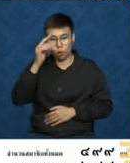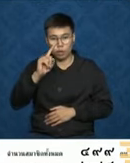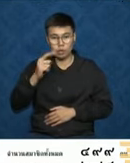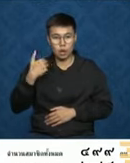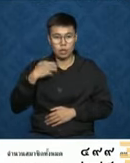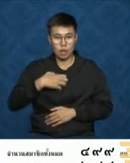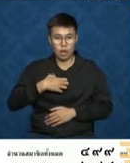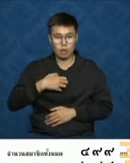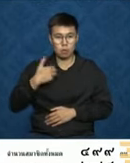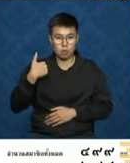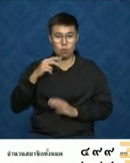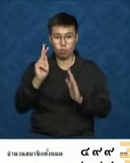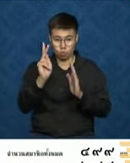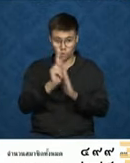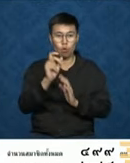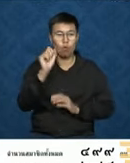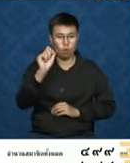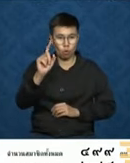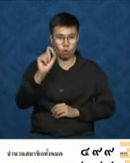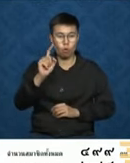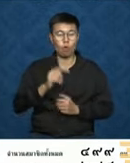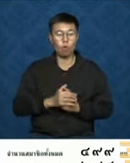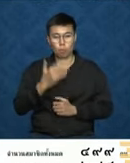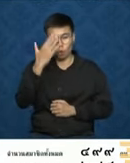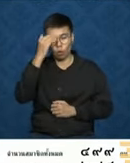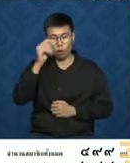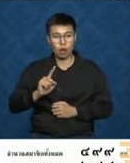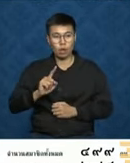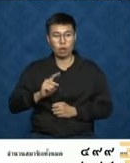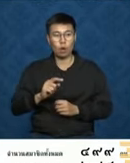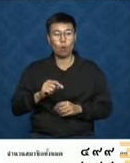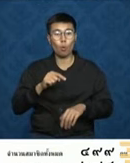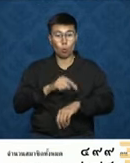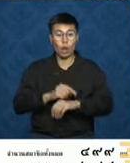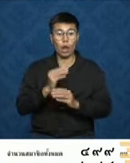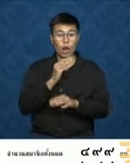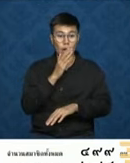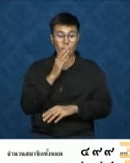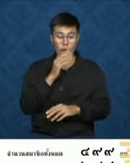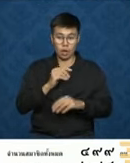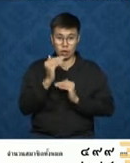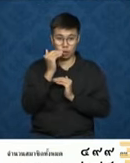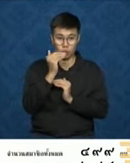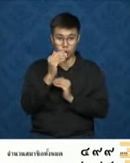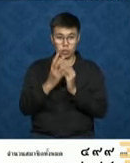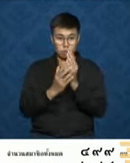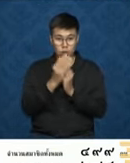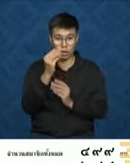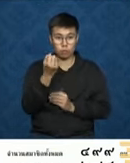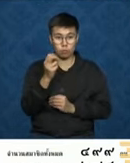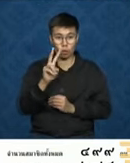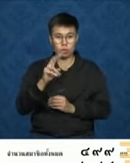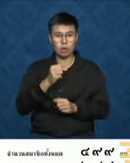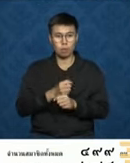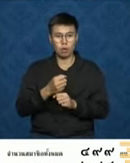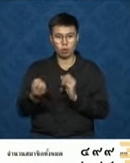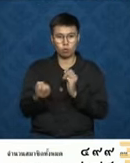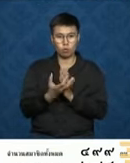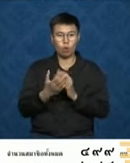ค่ะอย่างเร่งด่วนเพราะว่าการที่ไม่ได้ยุติการตั้งครรภ์ในในระยะเวลาที่กำหนดเนี่ยมีผลกับคนที่เป็นแม่อย่าง